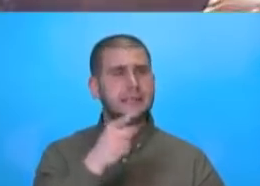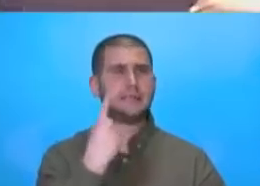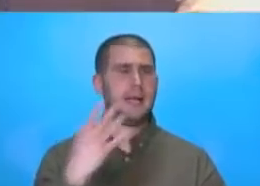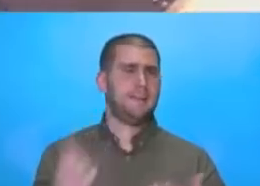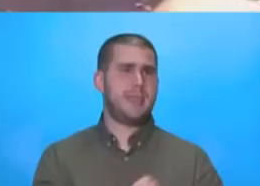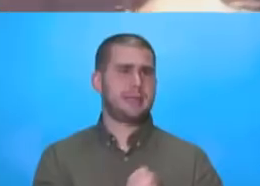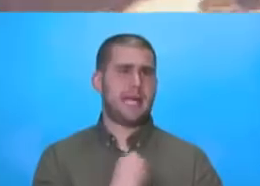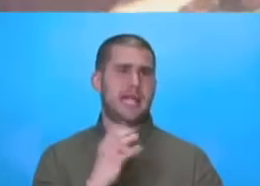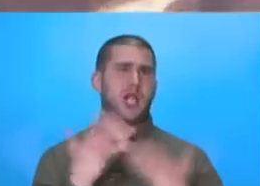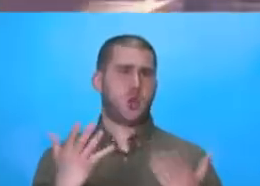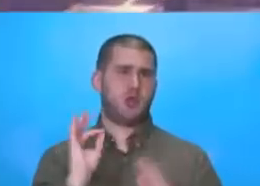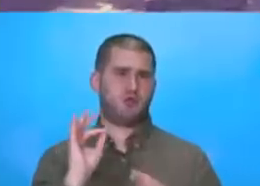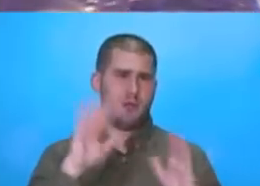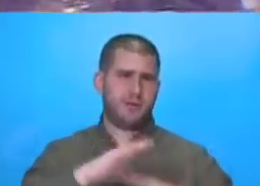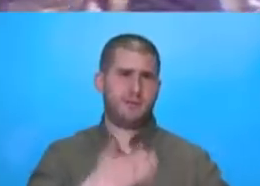המנצחת הגדולה של הערב.